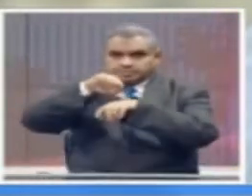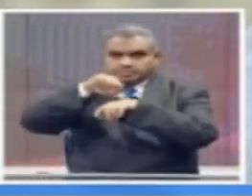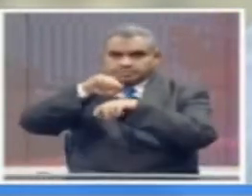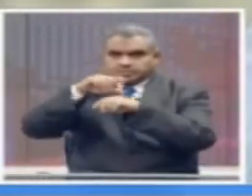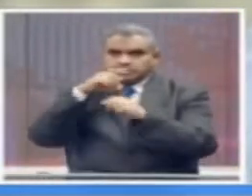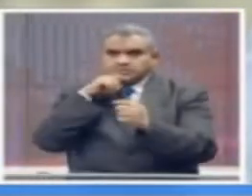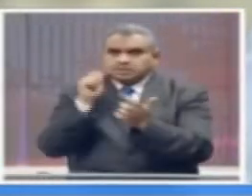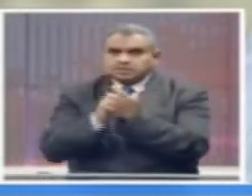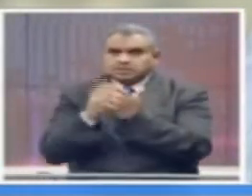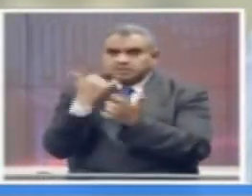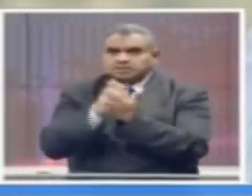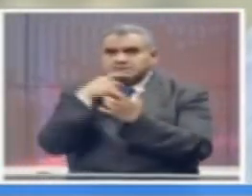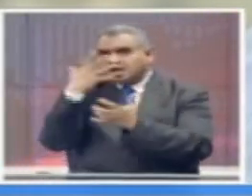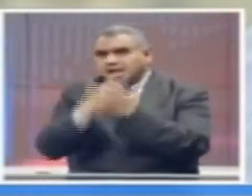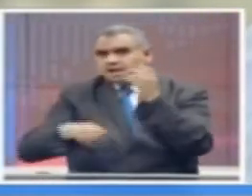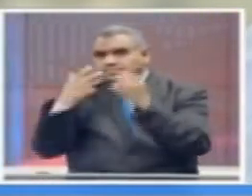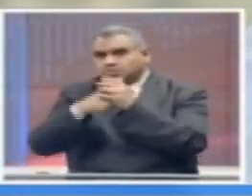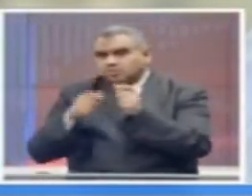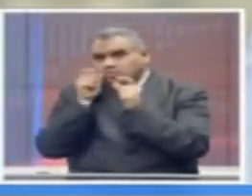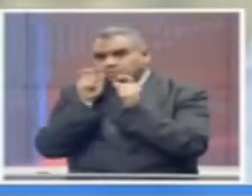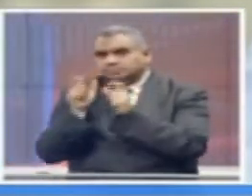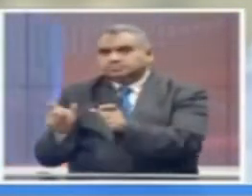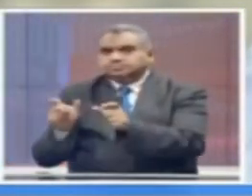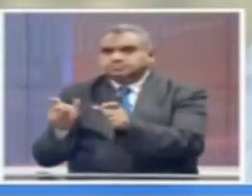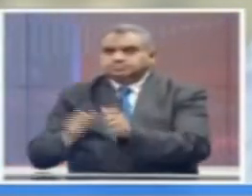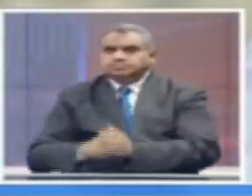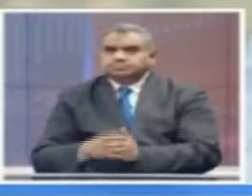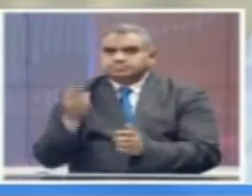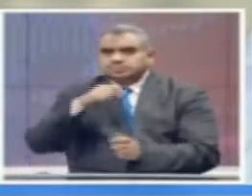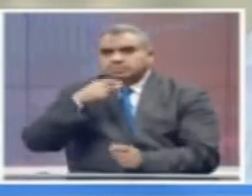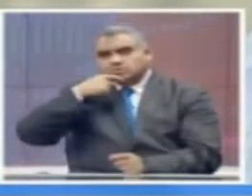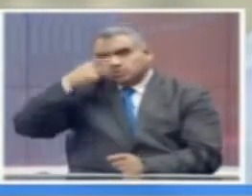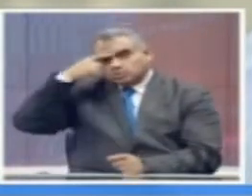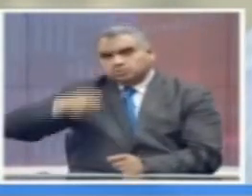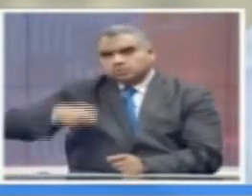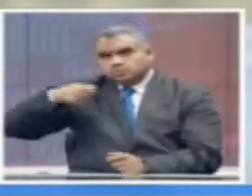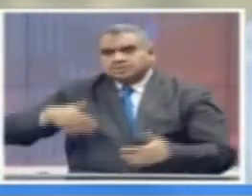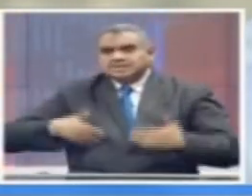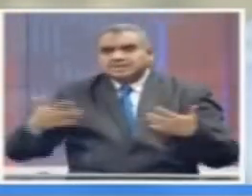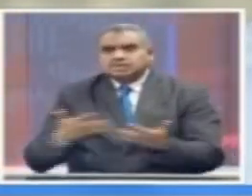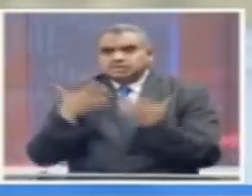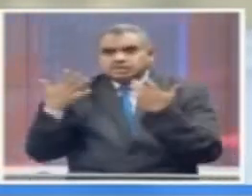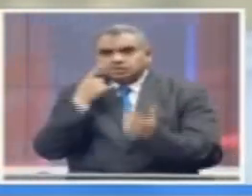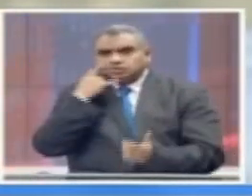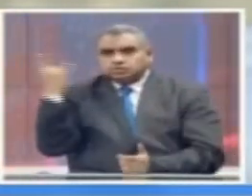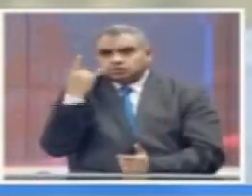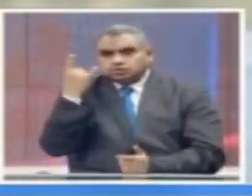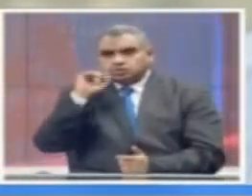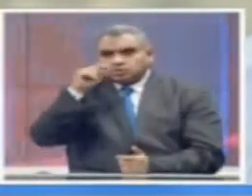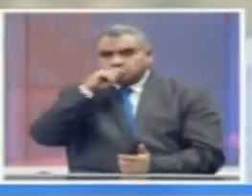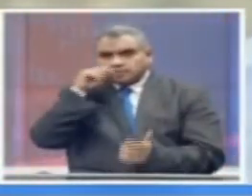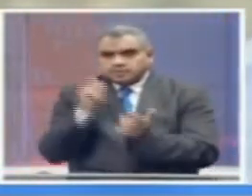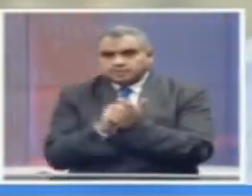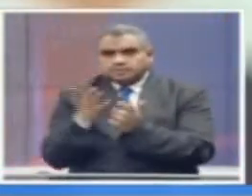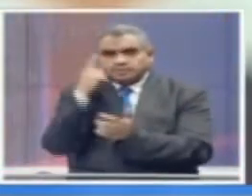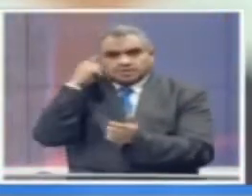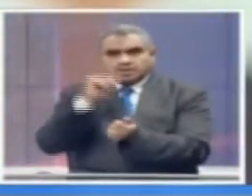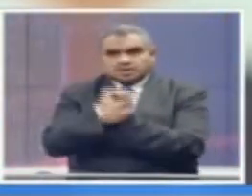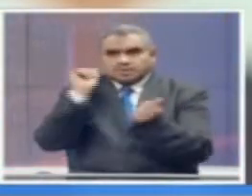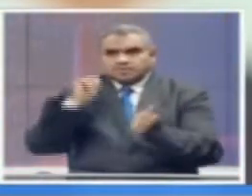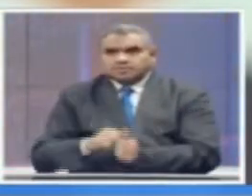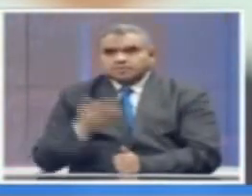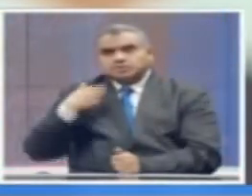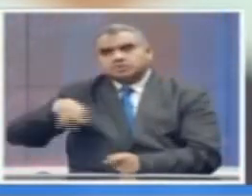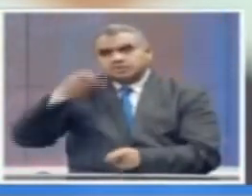وفرحانة عشان أطلع لعيالي، وبقول كل سنة طيبين لعيد الشرطة إنه خلينا نطلع عفو. وأنا